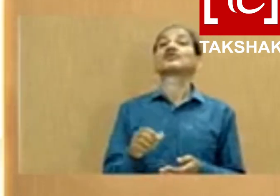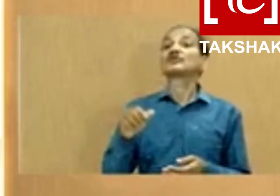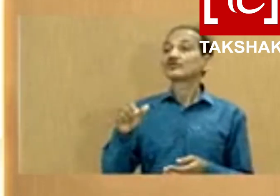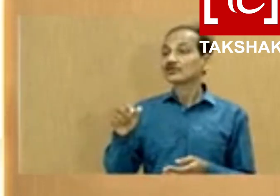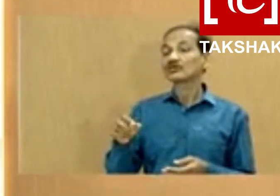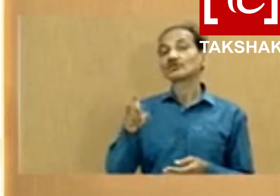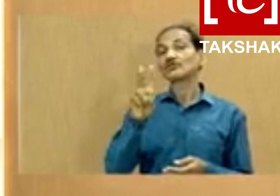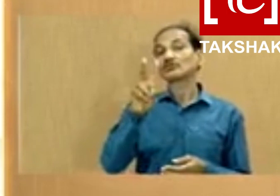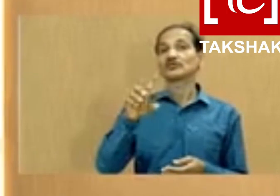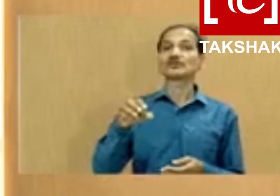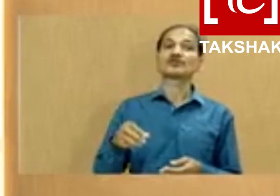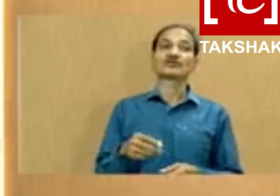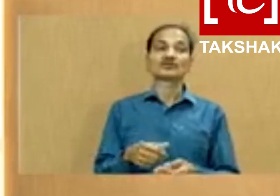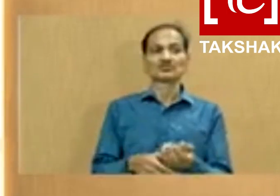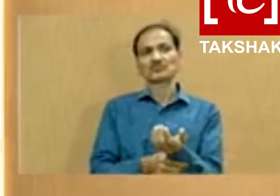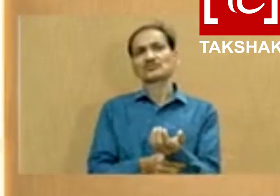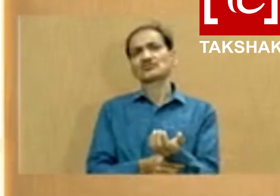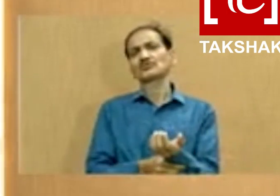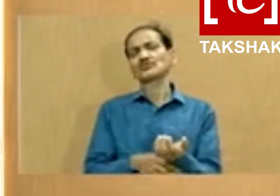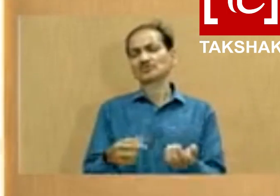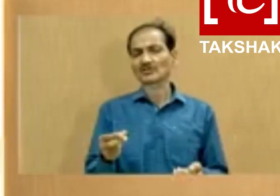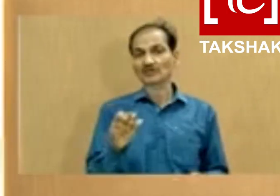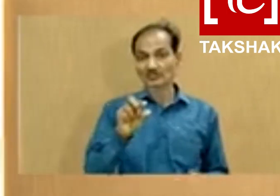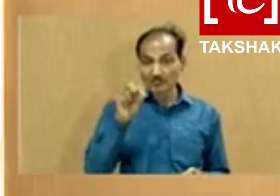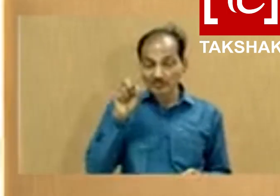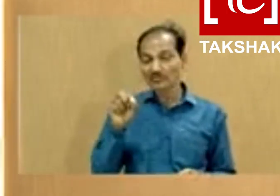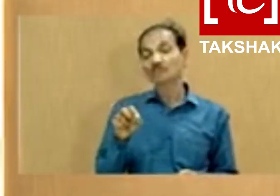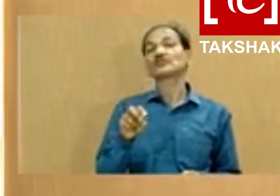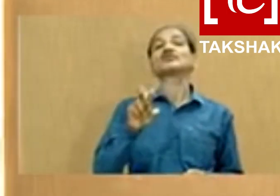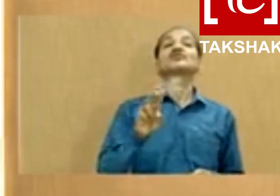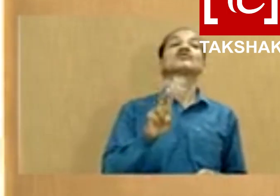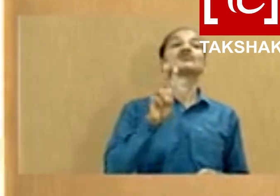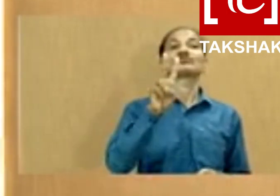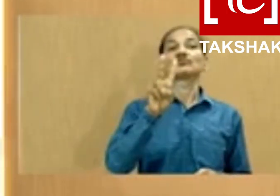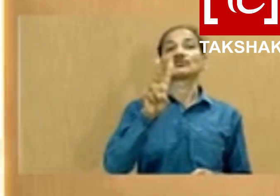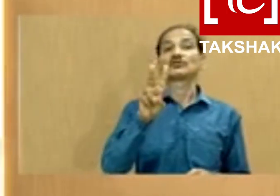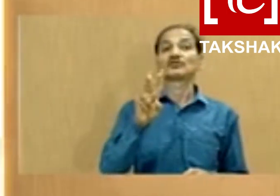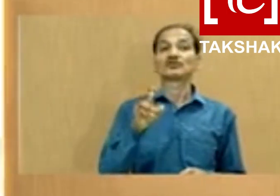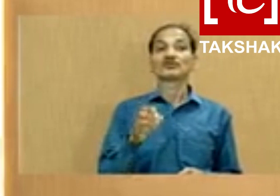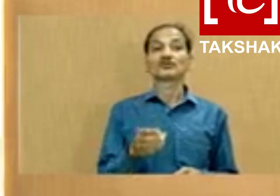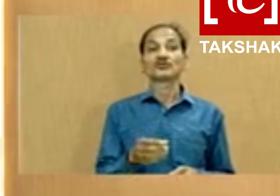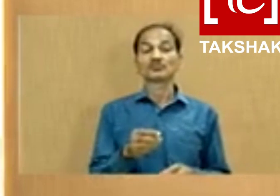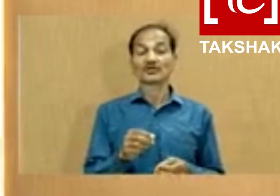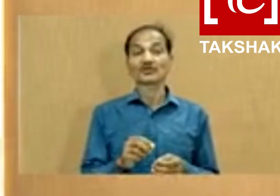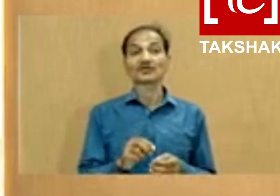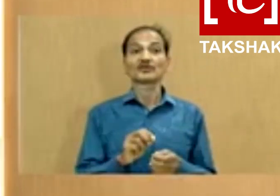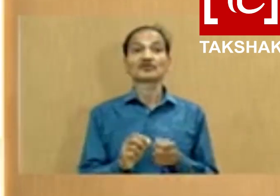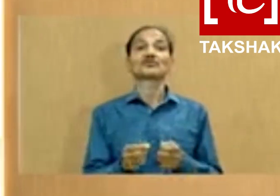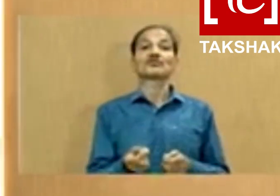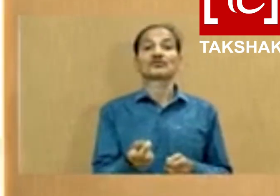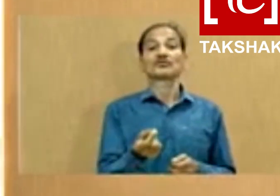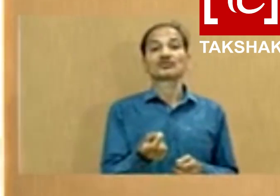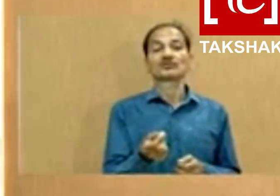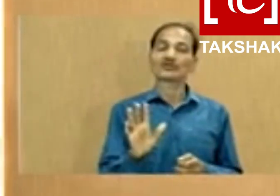2ଟିର ଉଦ୍ଘାଟନ କରିଛନ୍ତି। ଏହି 2ଟି ହେଲେ କିମ୍ସ ଏବଂ ଅଶ୍ୱିନୀ ହସ୍ପିଟାଲ, ଯେଉଁଠି କୋଭିଡ୍ ଆକ୍ରାନ୍ତ